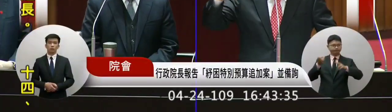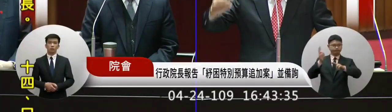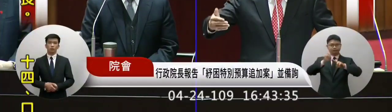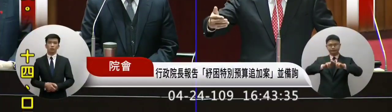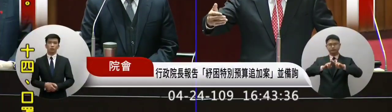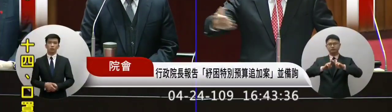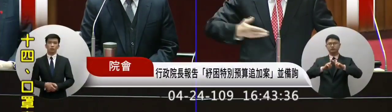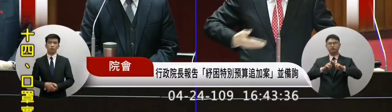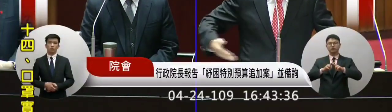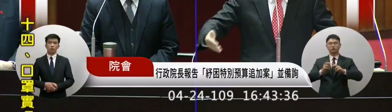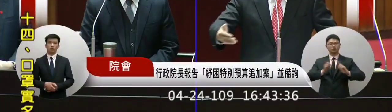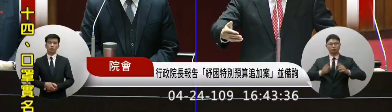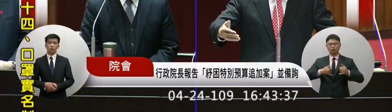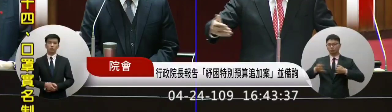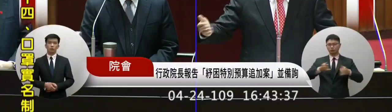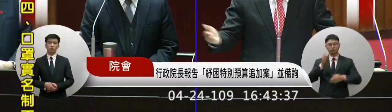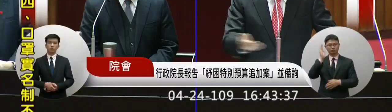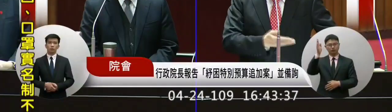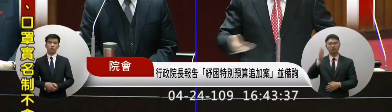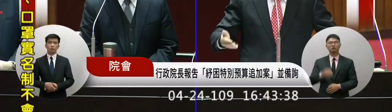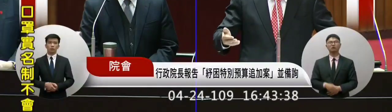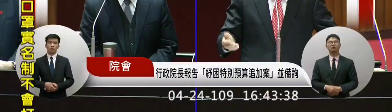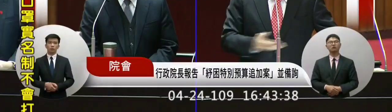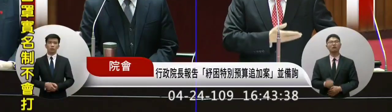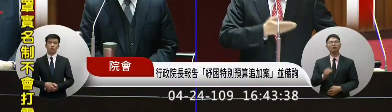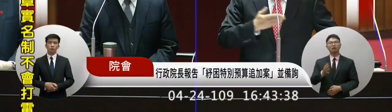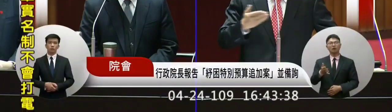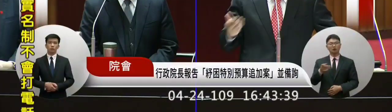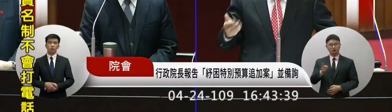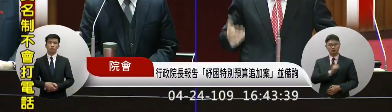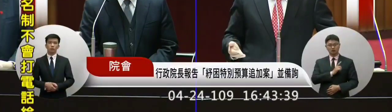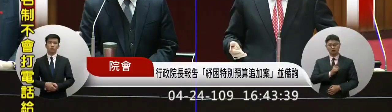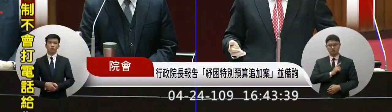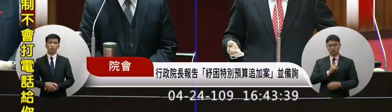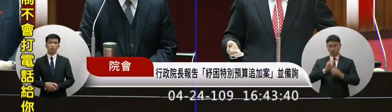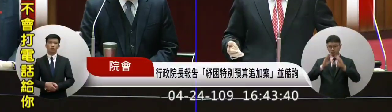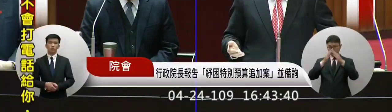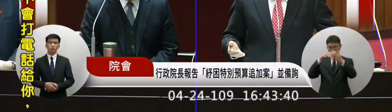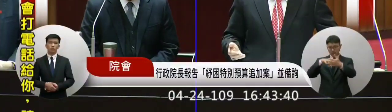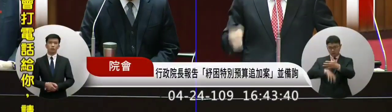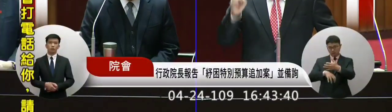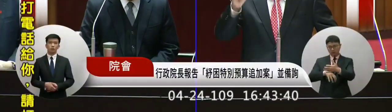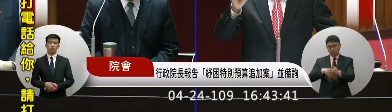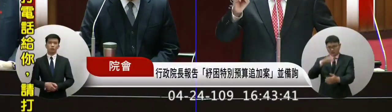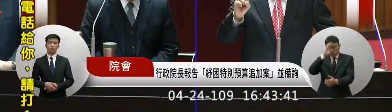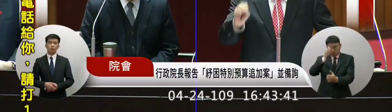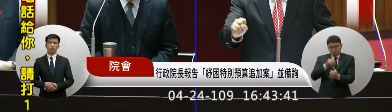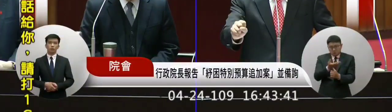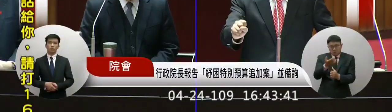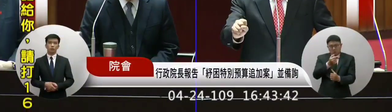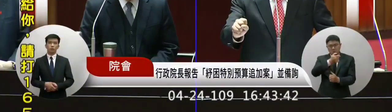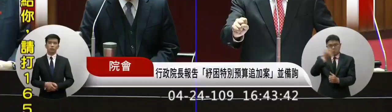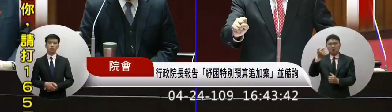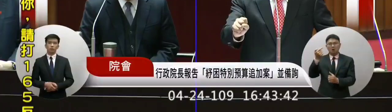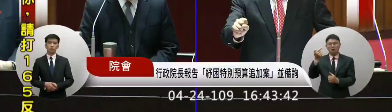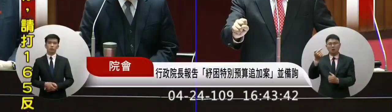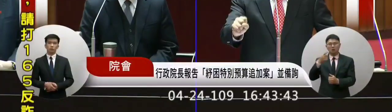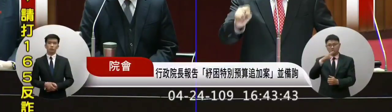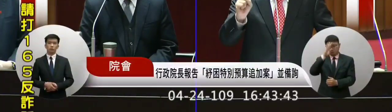因为他们不断的在国内想办法，在公共区过了以后把他们疫情能够控